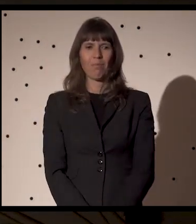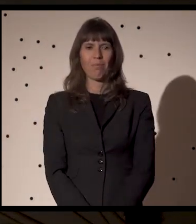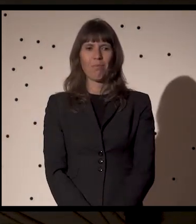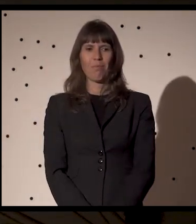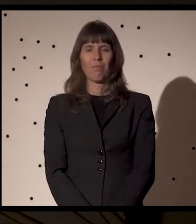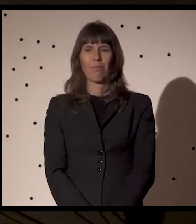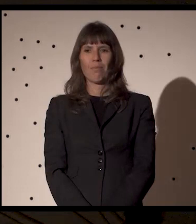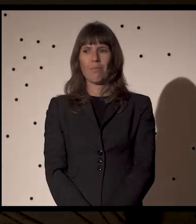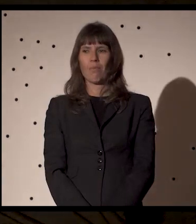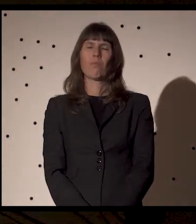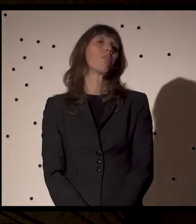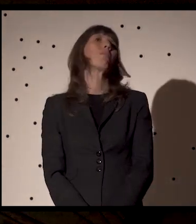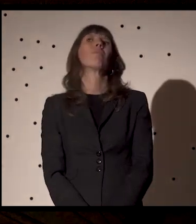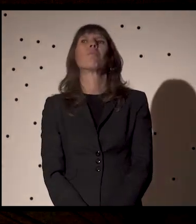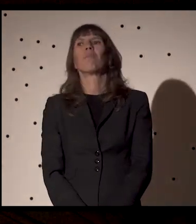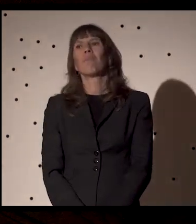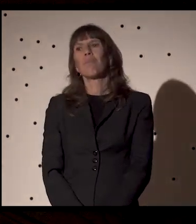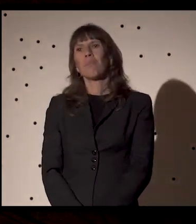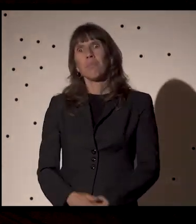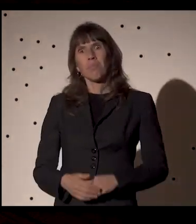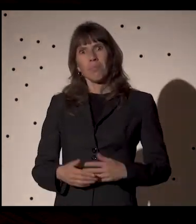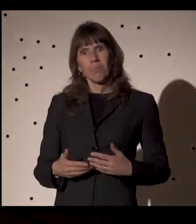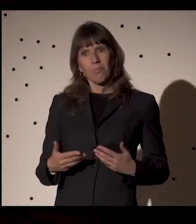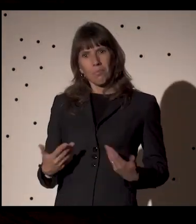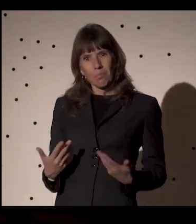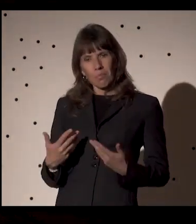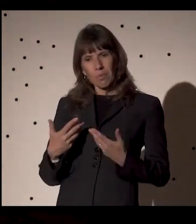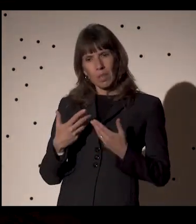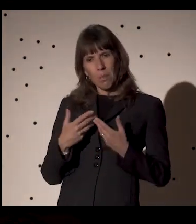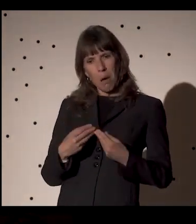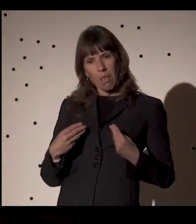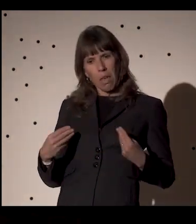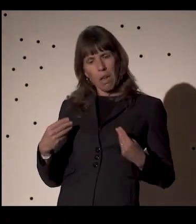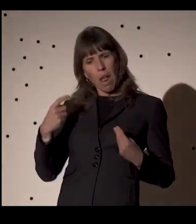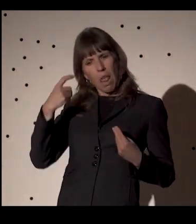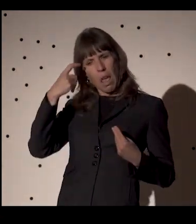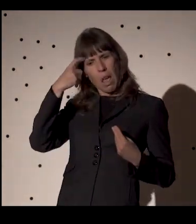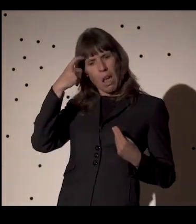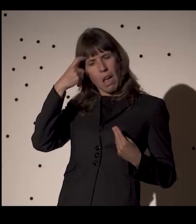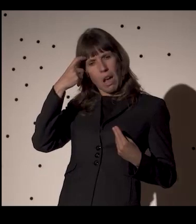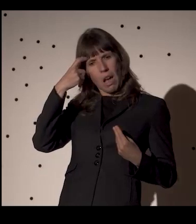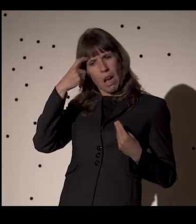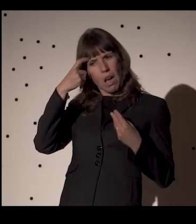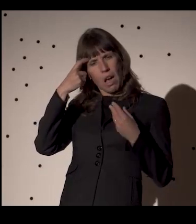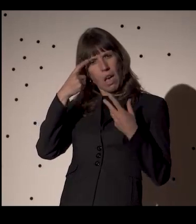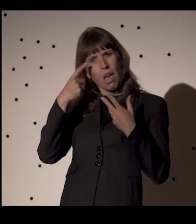tutto è materiale nella nostra mente e facoltà l'intelletto non potrebbe niente senza